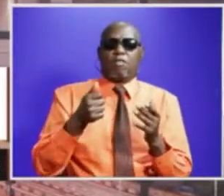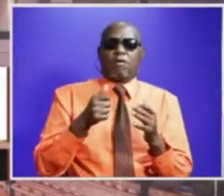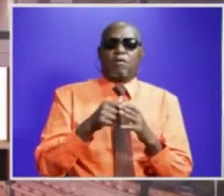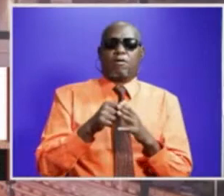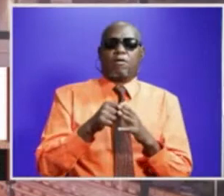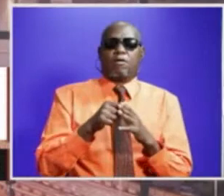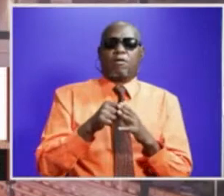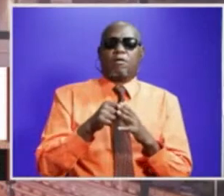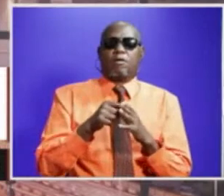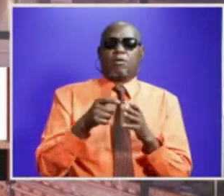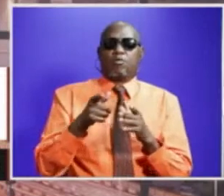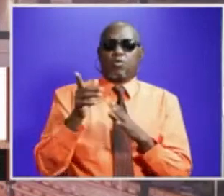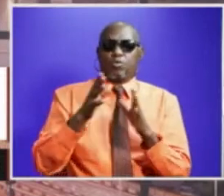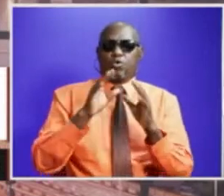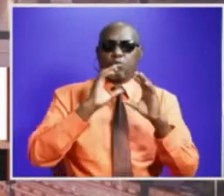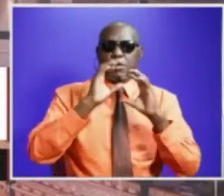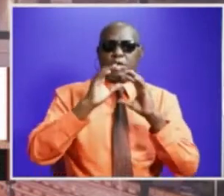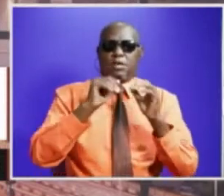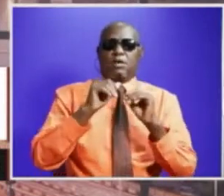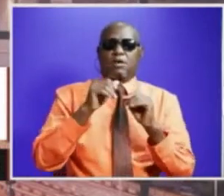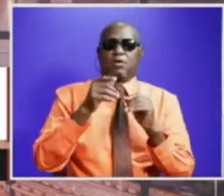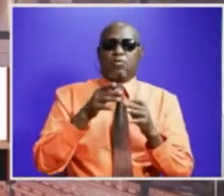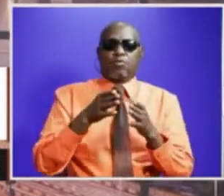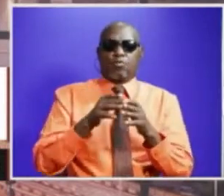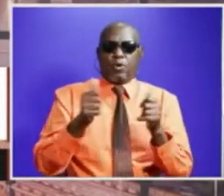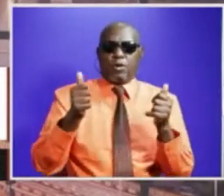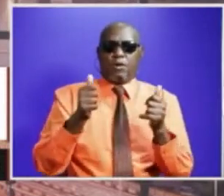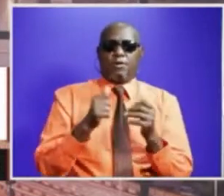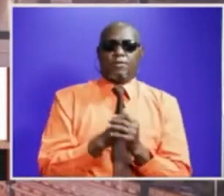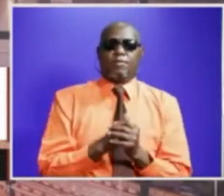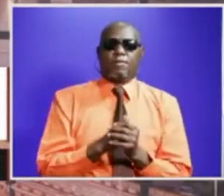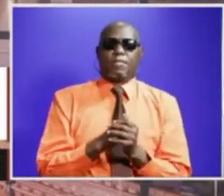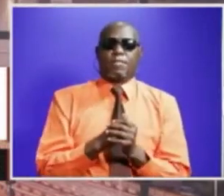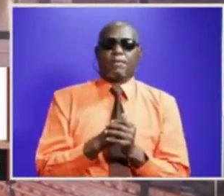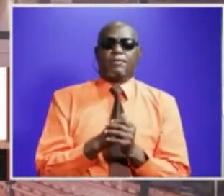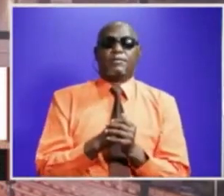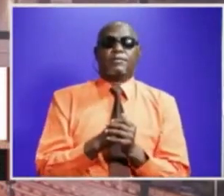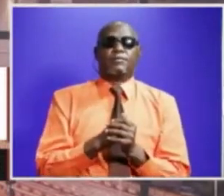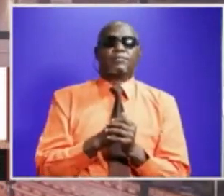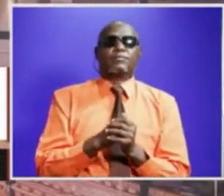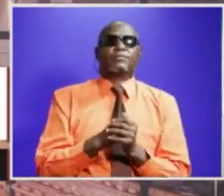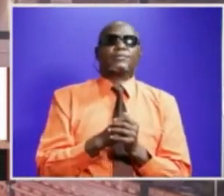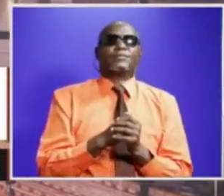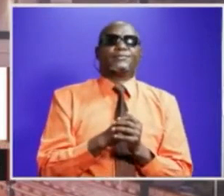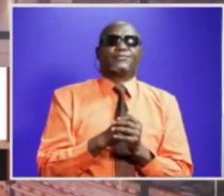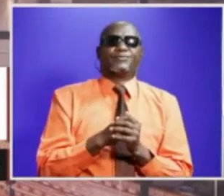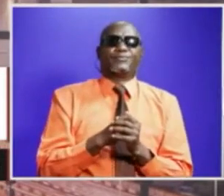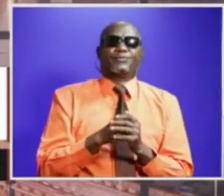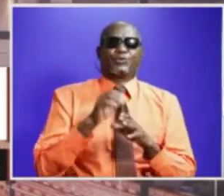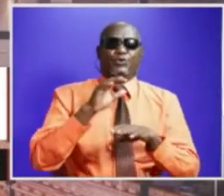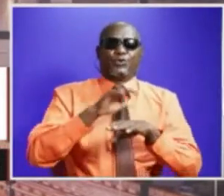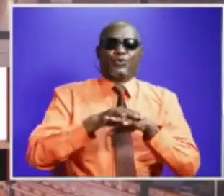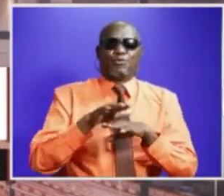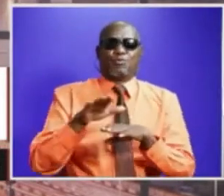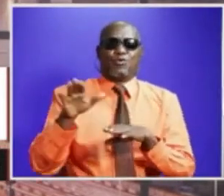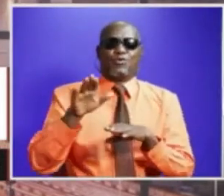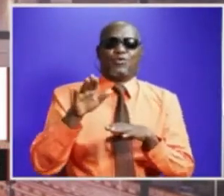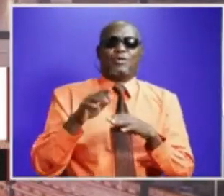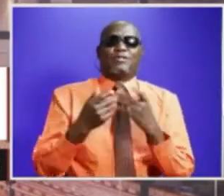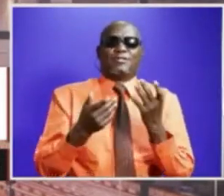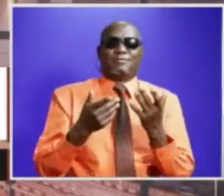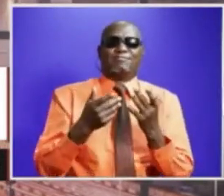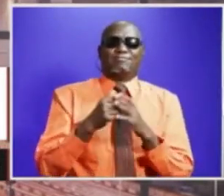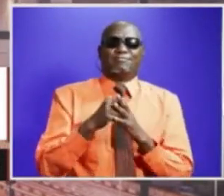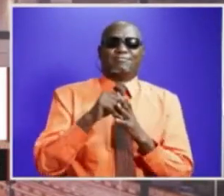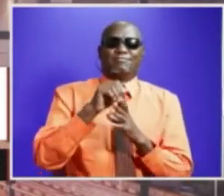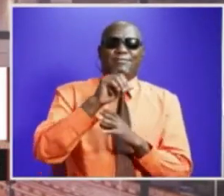redio. Nile Sanjiro na taarifa hiyo. A very good morning. I should trust you're having a wonderful time. My name is Shiko and of course this